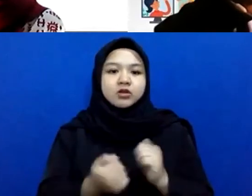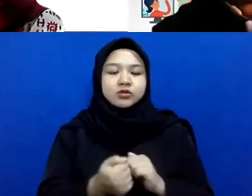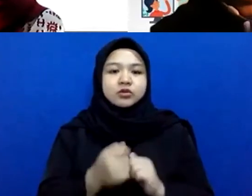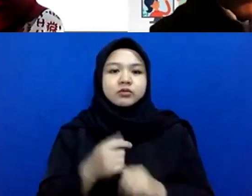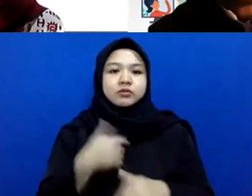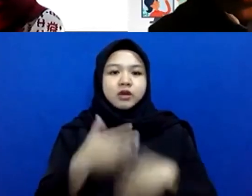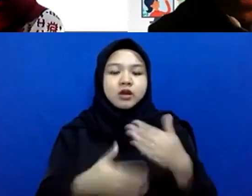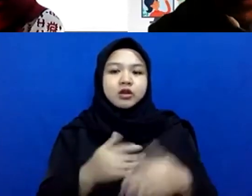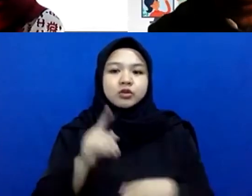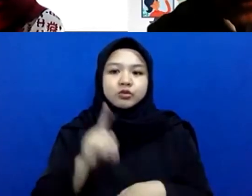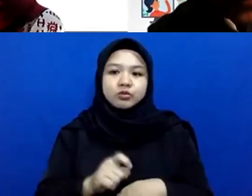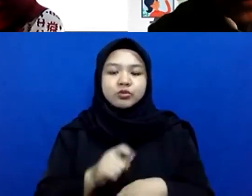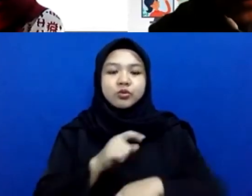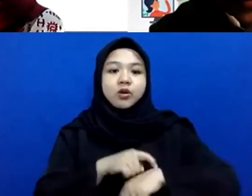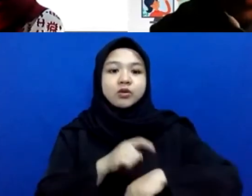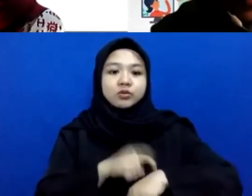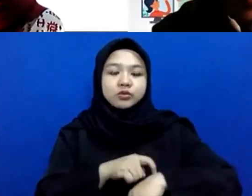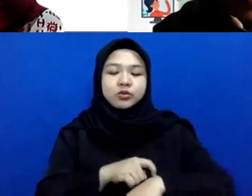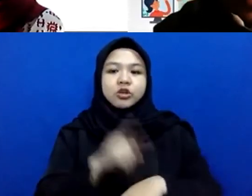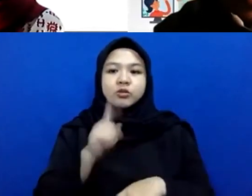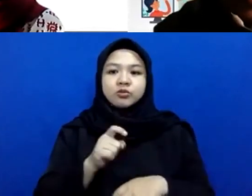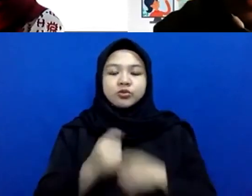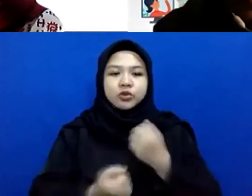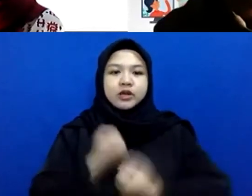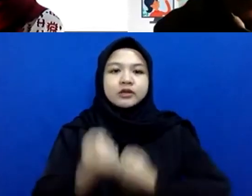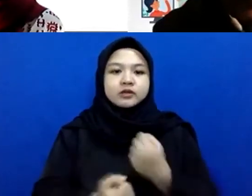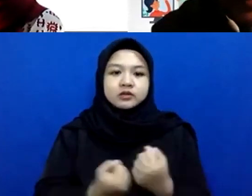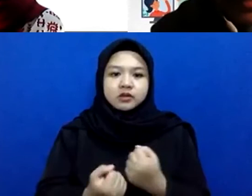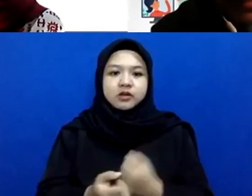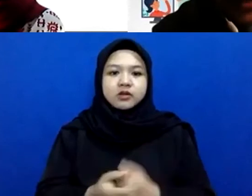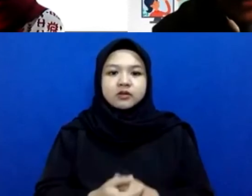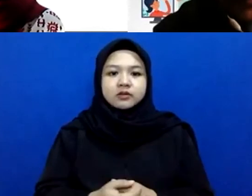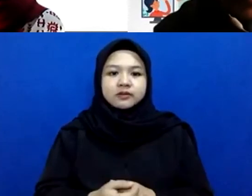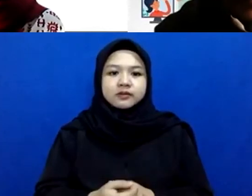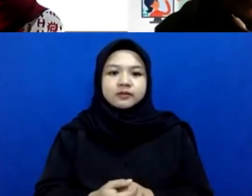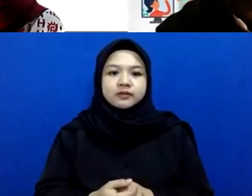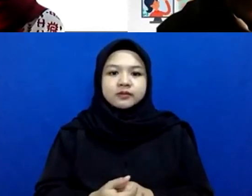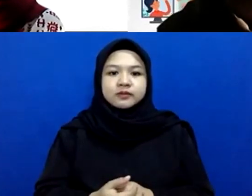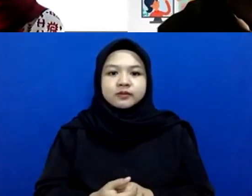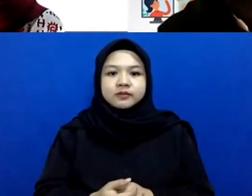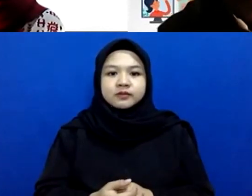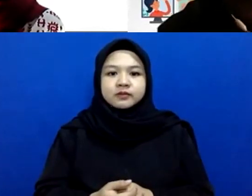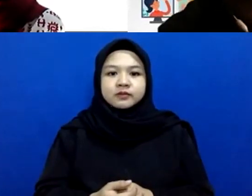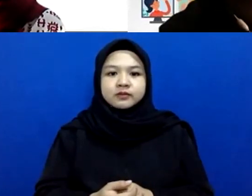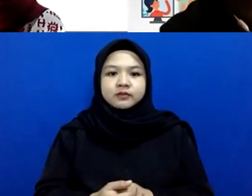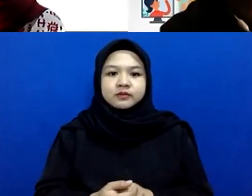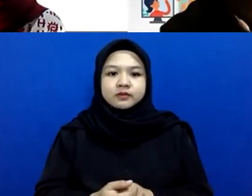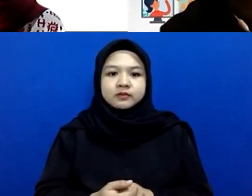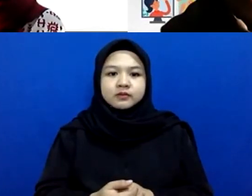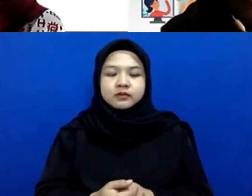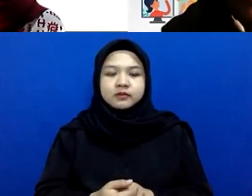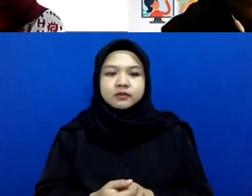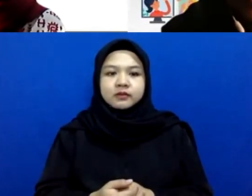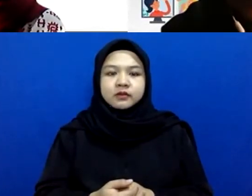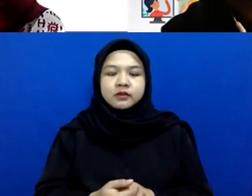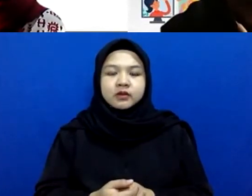butuh ini ya, butuh waktu, butuh ekstra juga gitu. Mungkin kalau untuk manfaatnya itu mungkin kalau